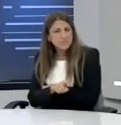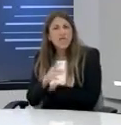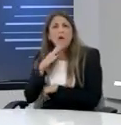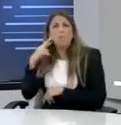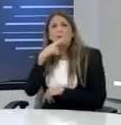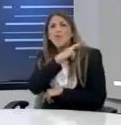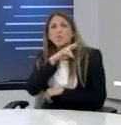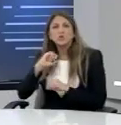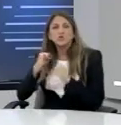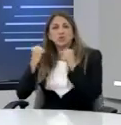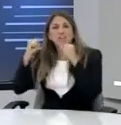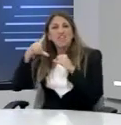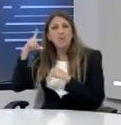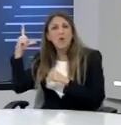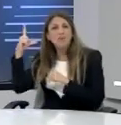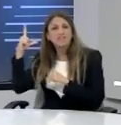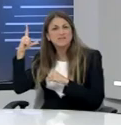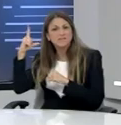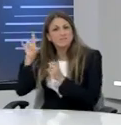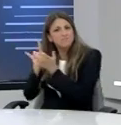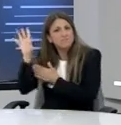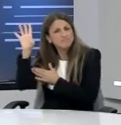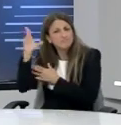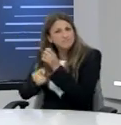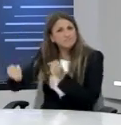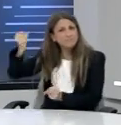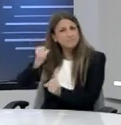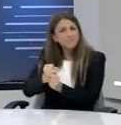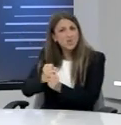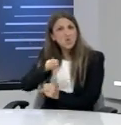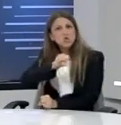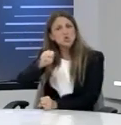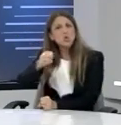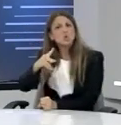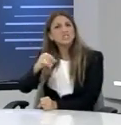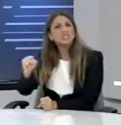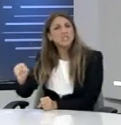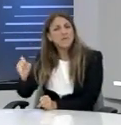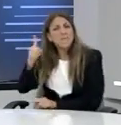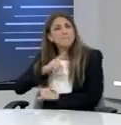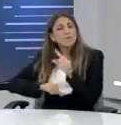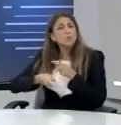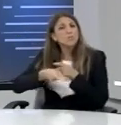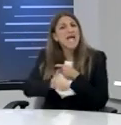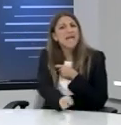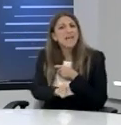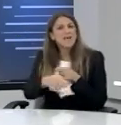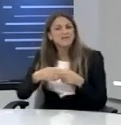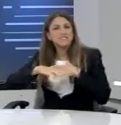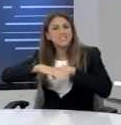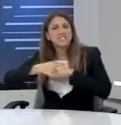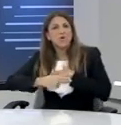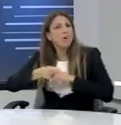πρωθυπουργό για να γίνει μετά ο κύριος Κούρτς πρωθυπουργός, καγκελάριος? Ποιοι ήταν αυτοί που κλείνανε τα σύνορα? Ποιοι ήταν αυτοί που οδήγησαν